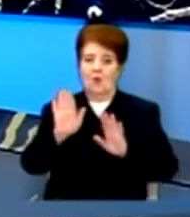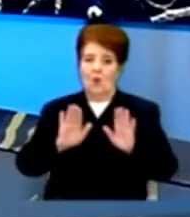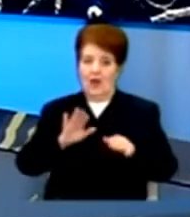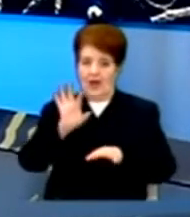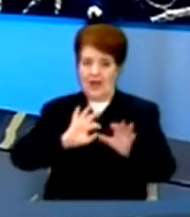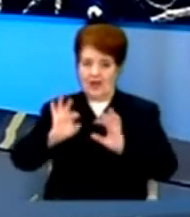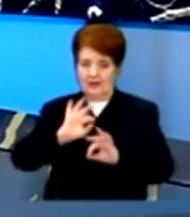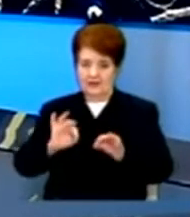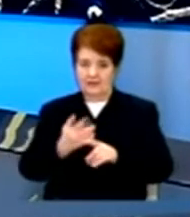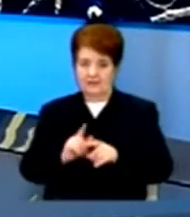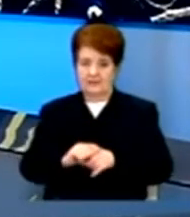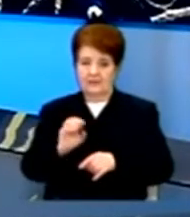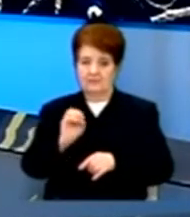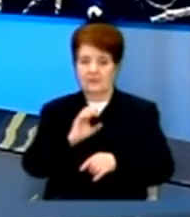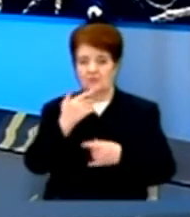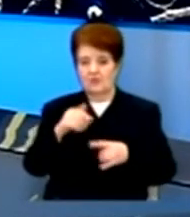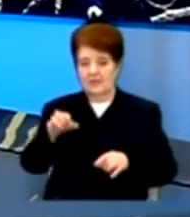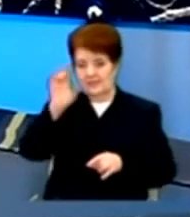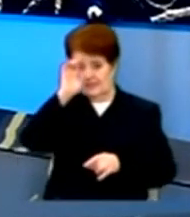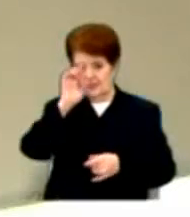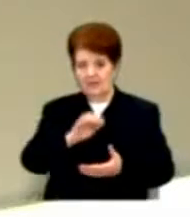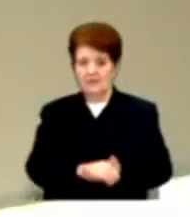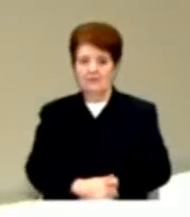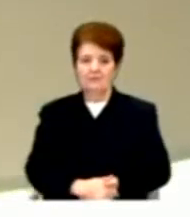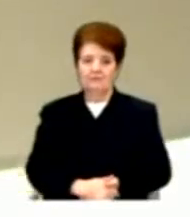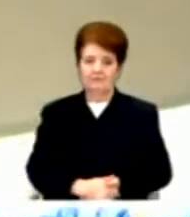artefacte din peninsula iberică, dar și din alte țări.